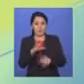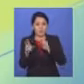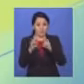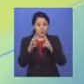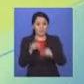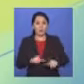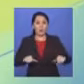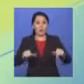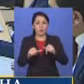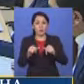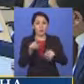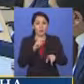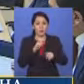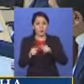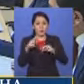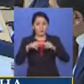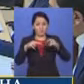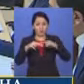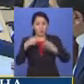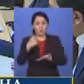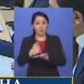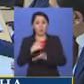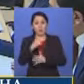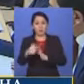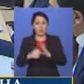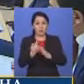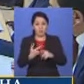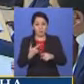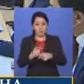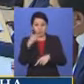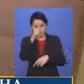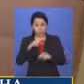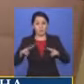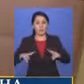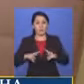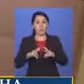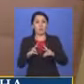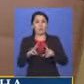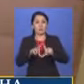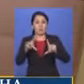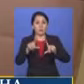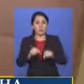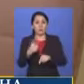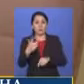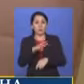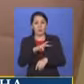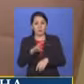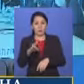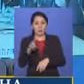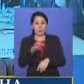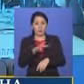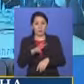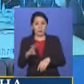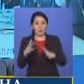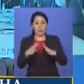провел заседание комиссии по контролю за строительством главного города страны. В этом году в Нур-Султане введено в эксплуатацию 3 миллиона квадратных